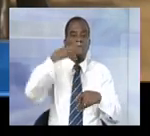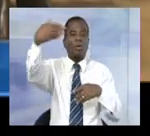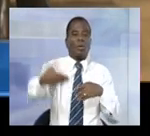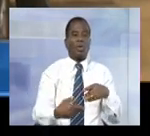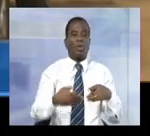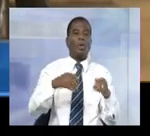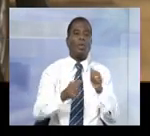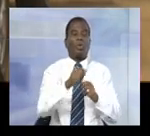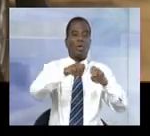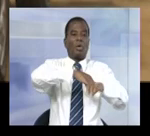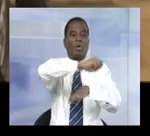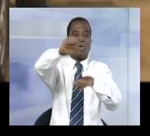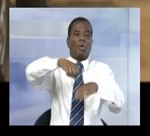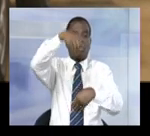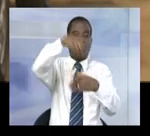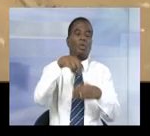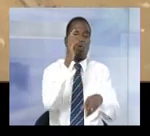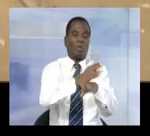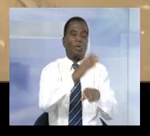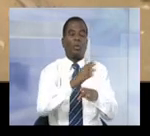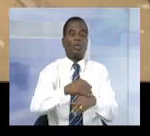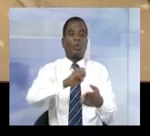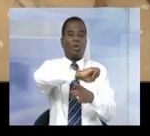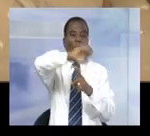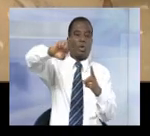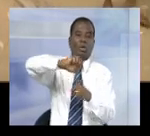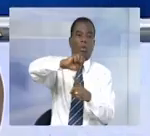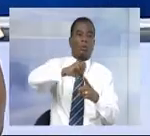invitées à plus d'engagement dans la préservation de l'environnement.